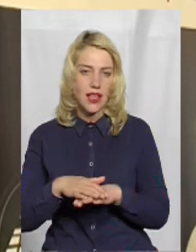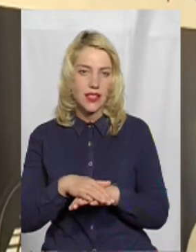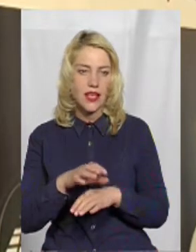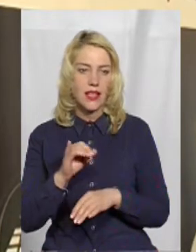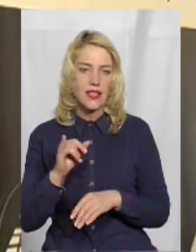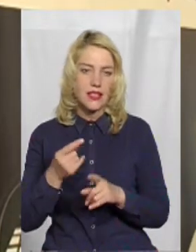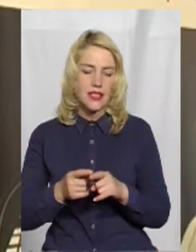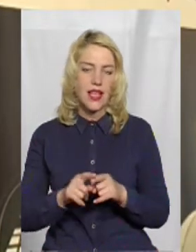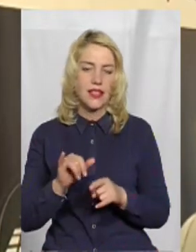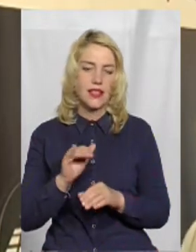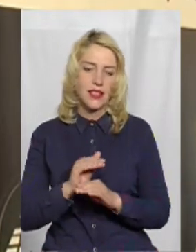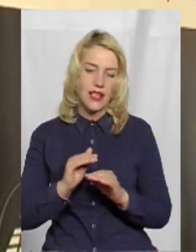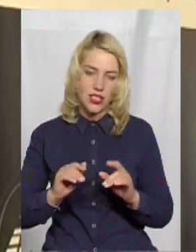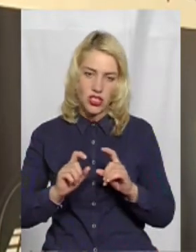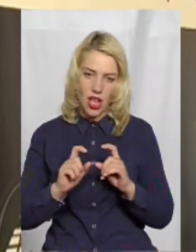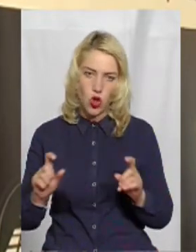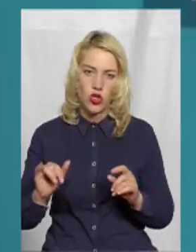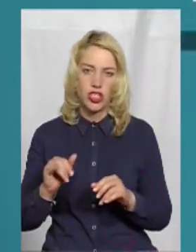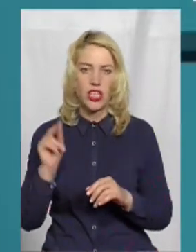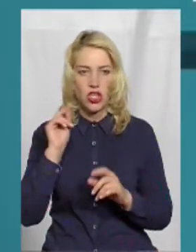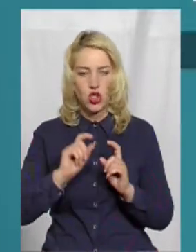і дитячі садочки, школи.